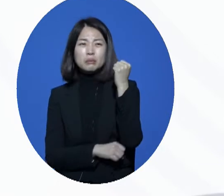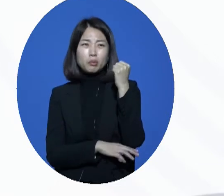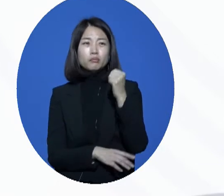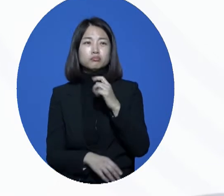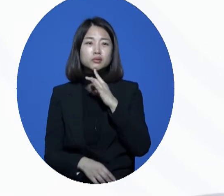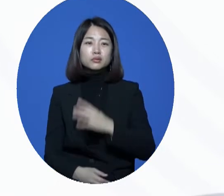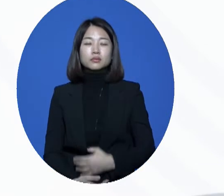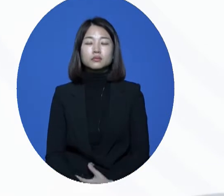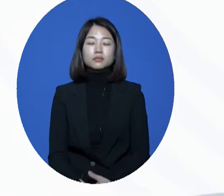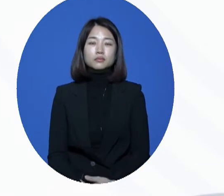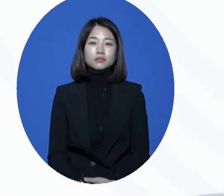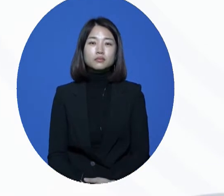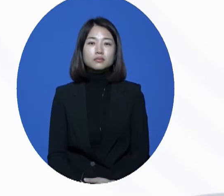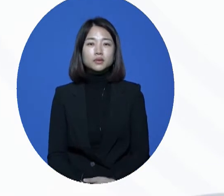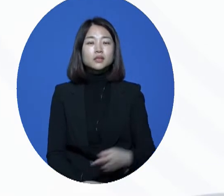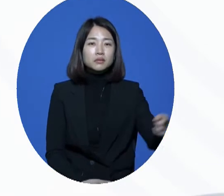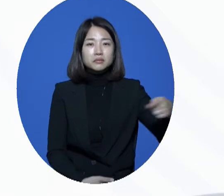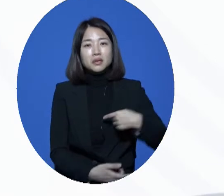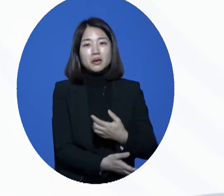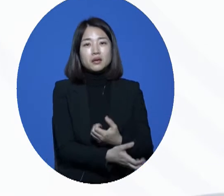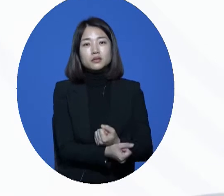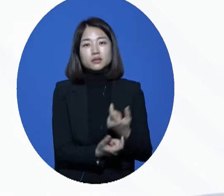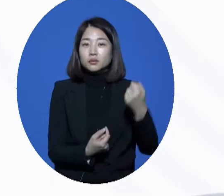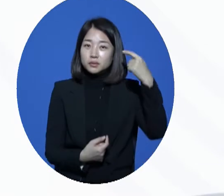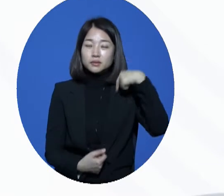체계입니다. 그 계약인 거죠.